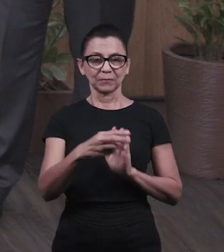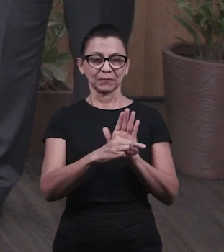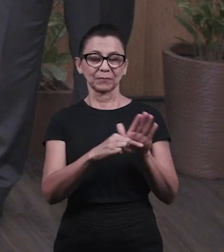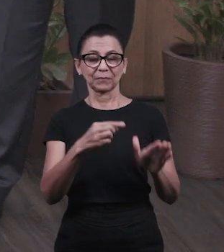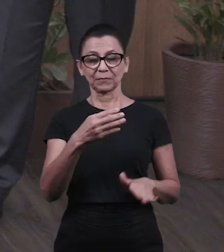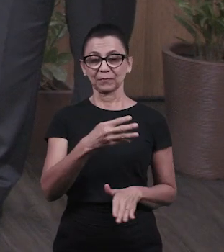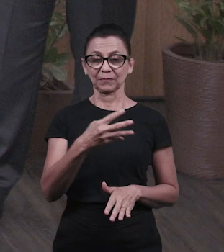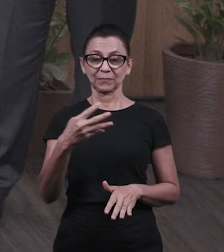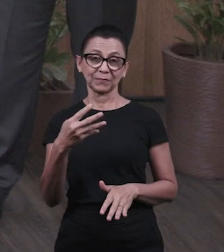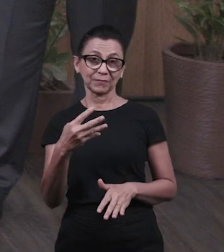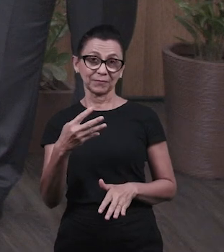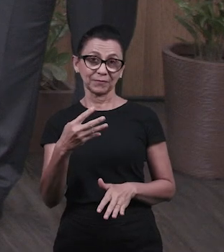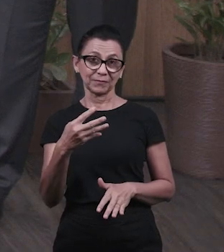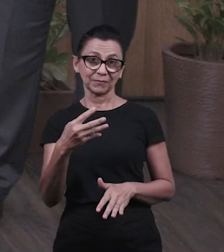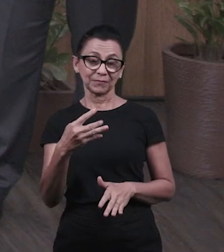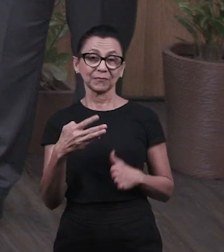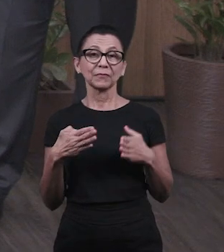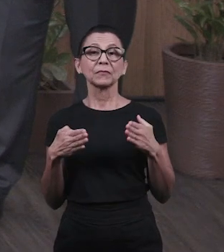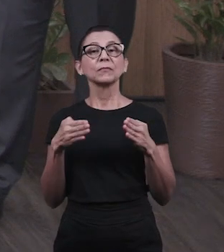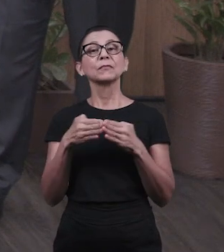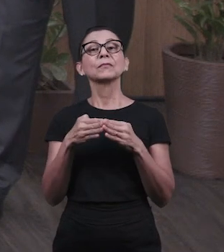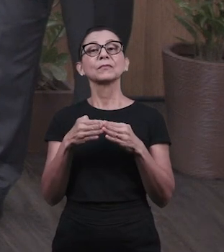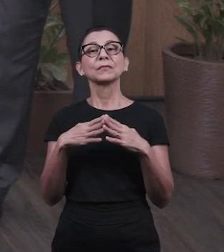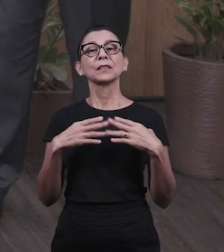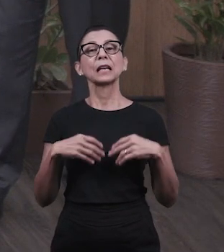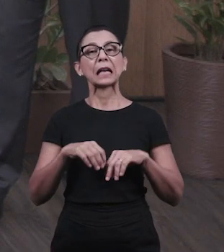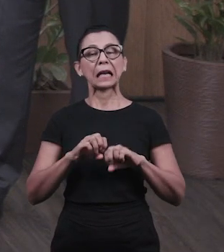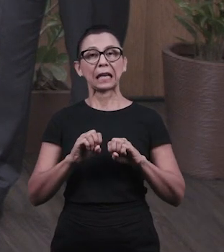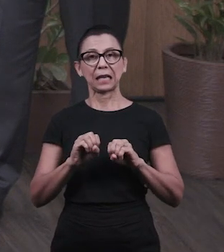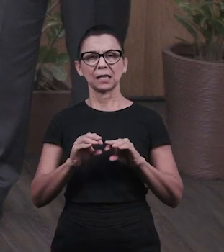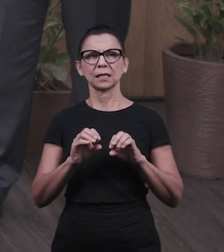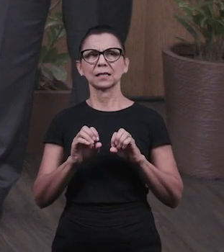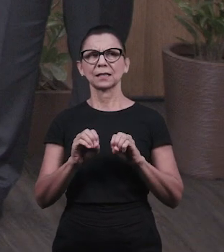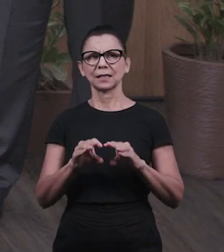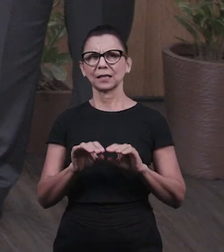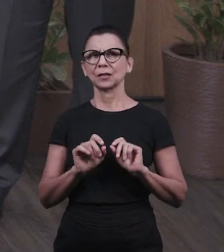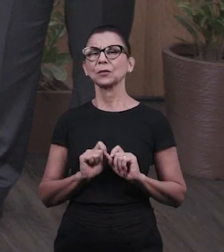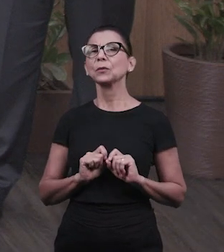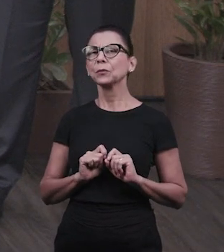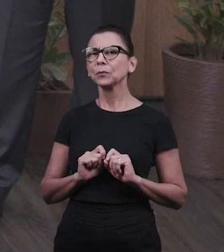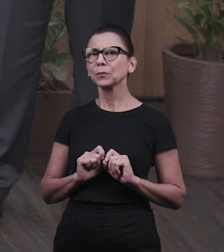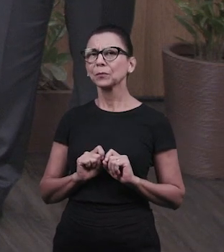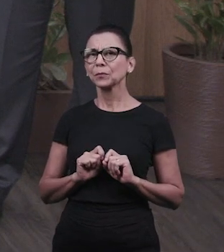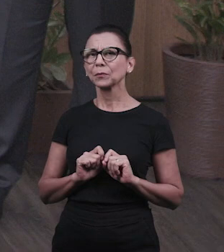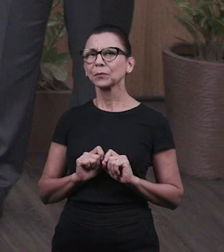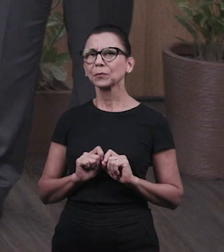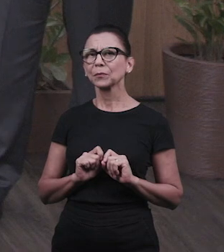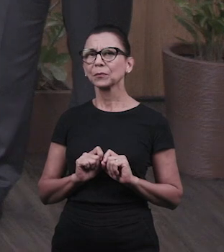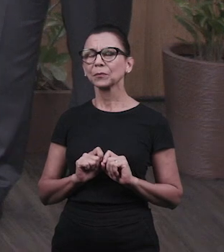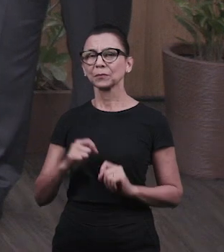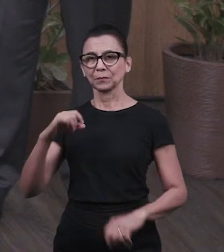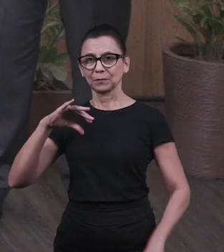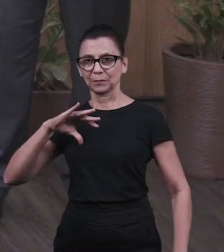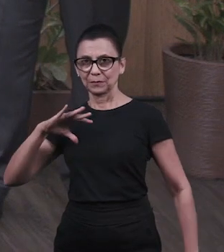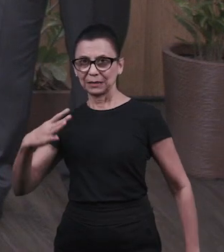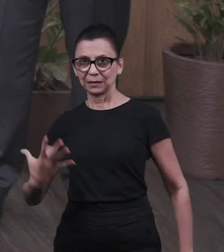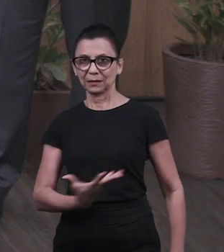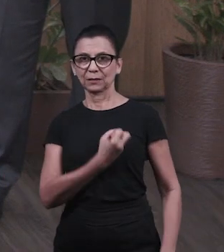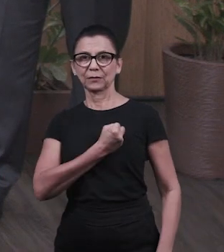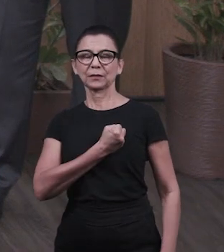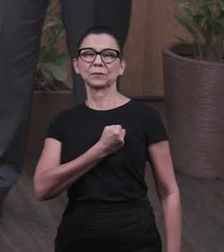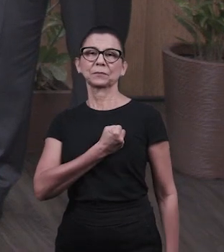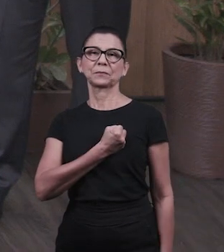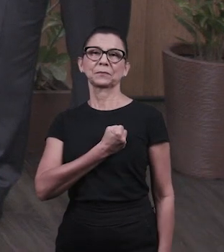И мы поговорим об учении, которое эта притча говорит о спасении.